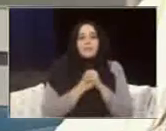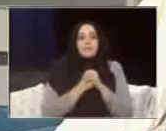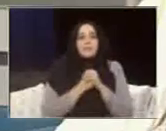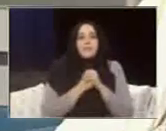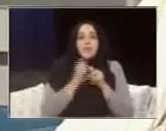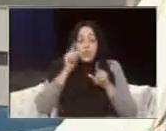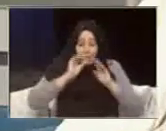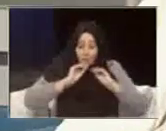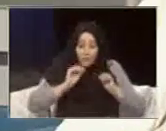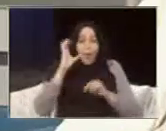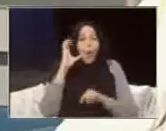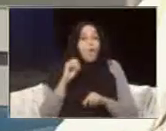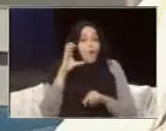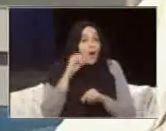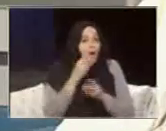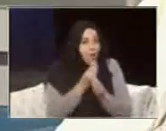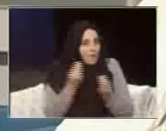وربيتي اليتامى.